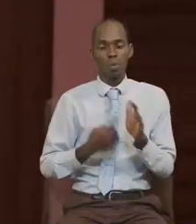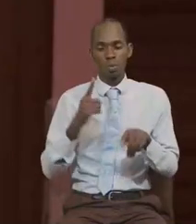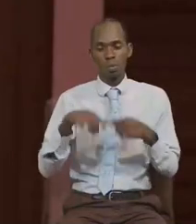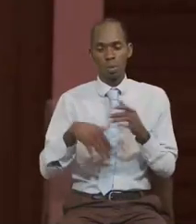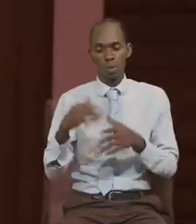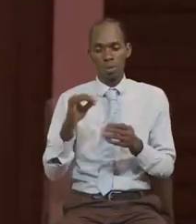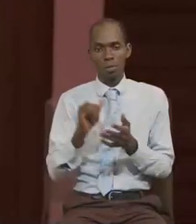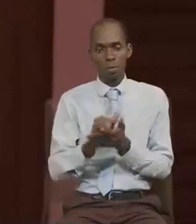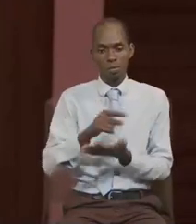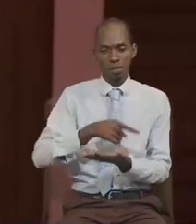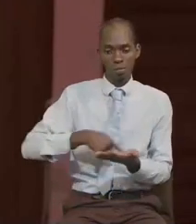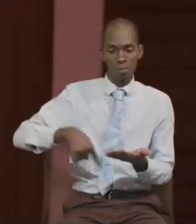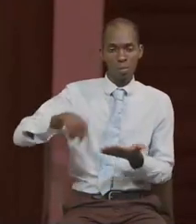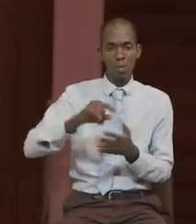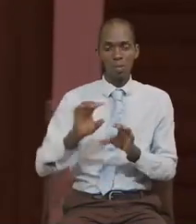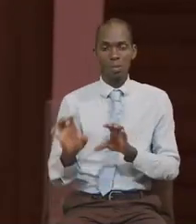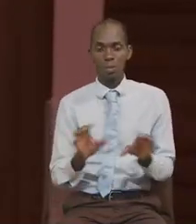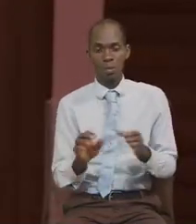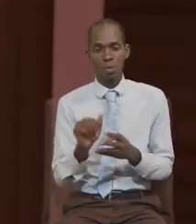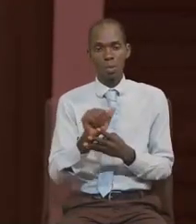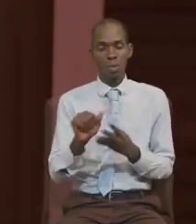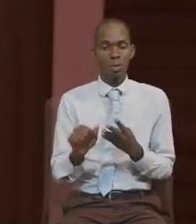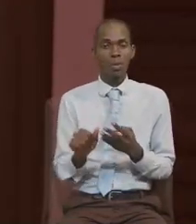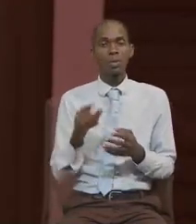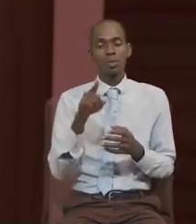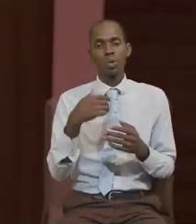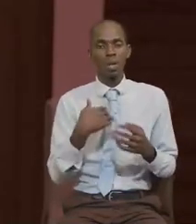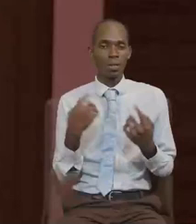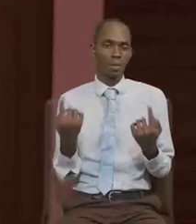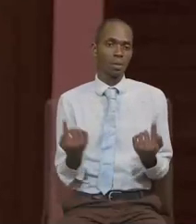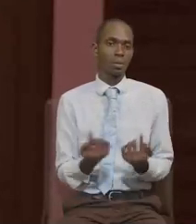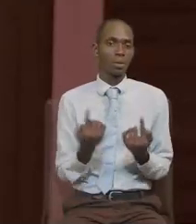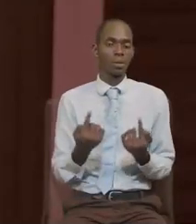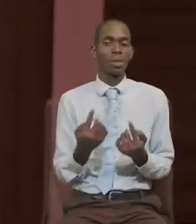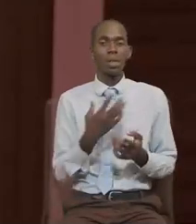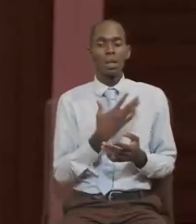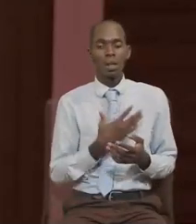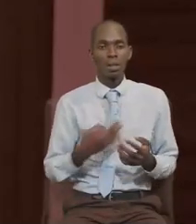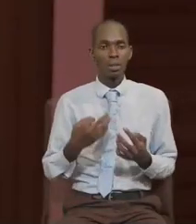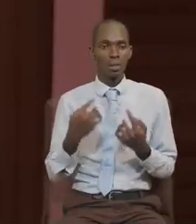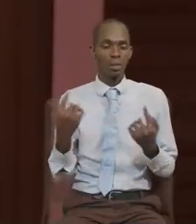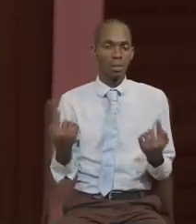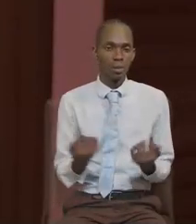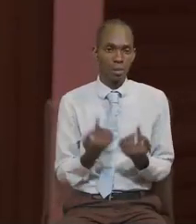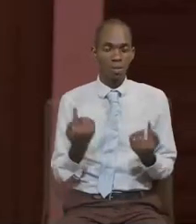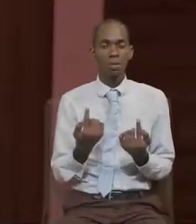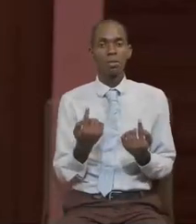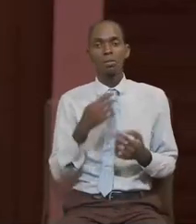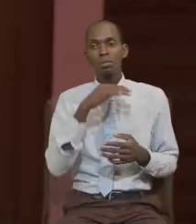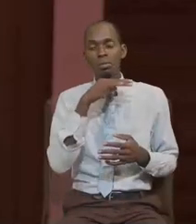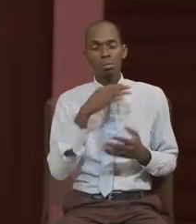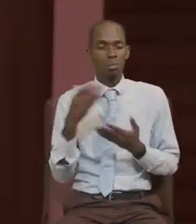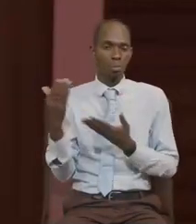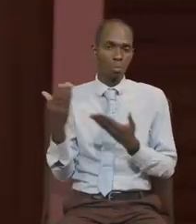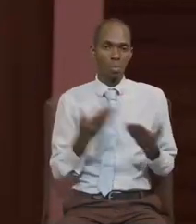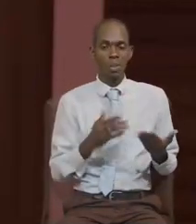la ligne et tu commets l'adultère, tu transgresses. Et le péché est la transgression et ça conduit à la